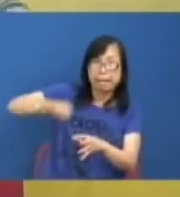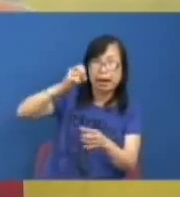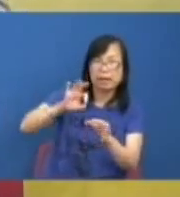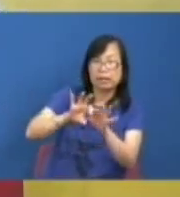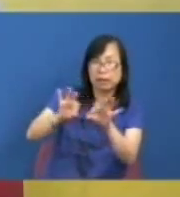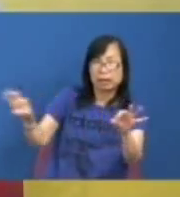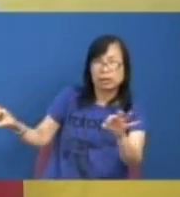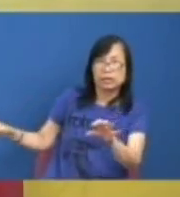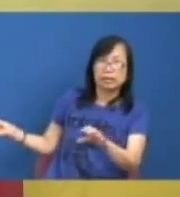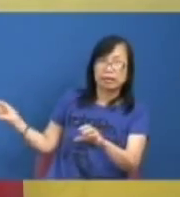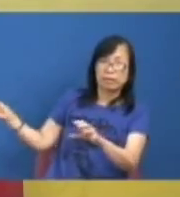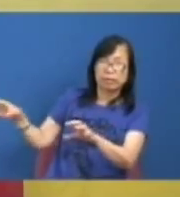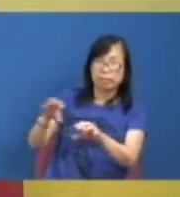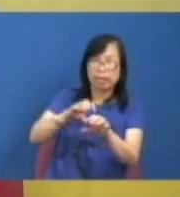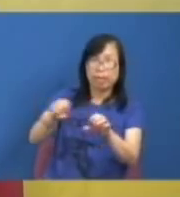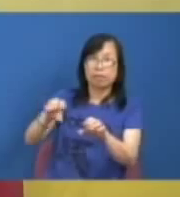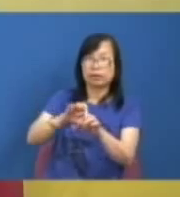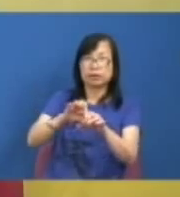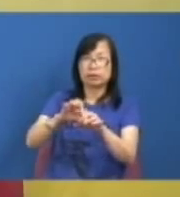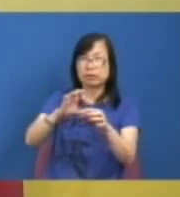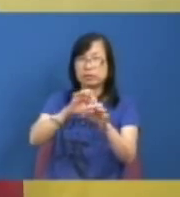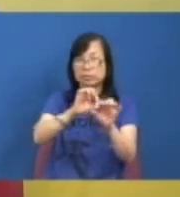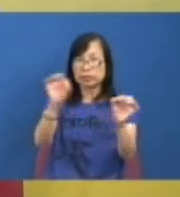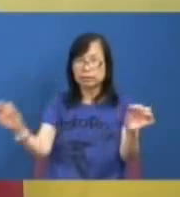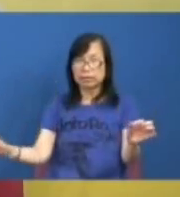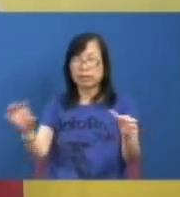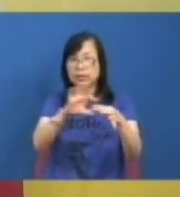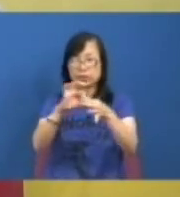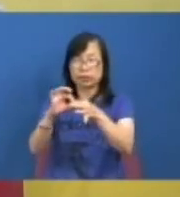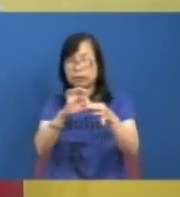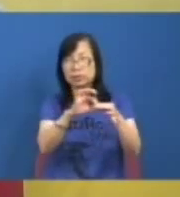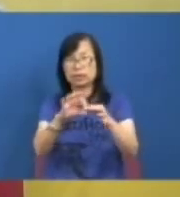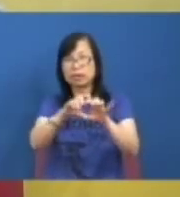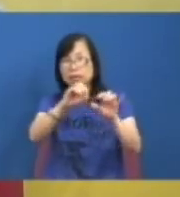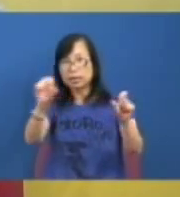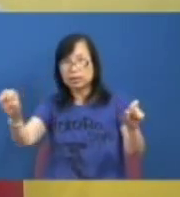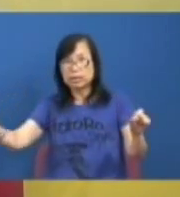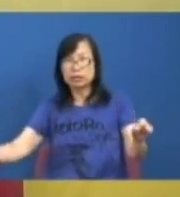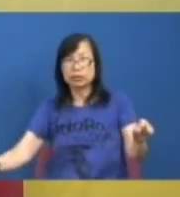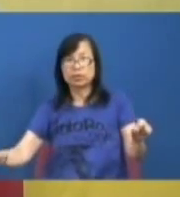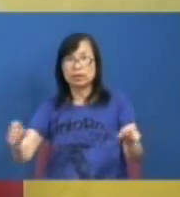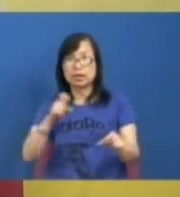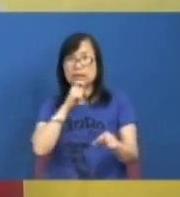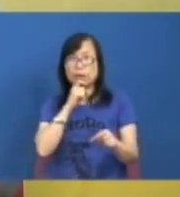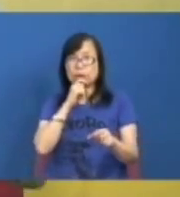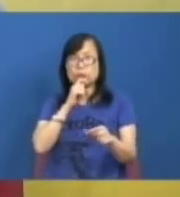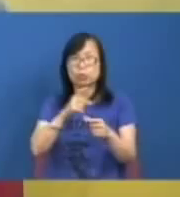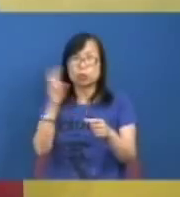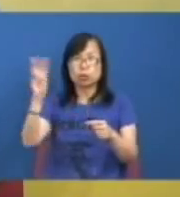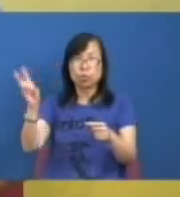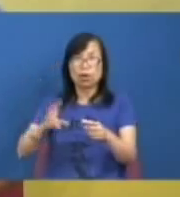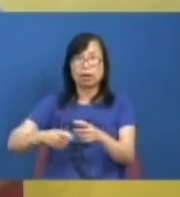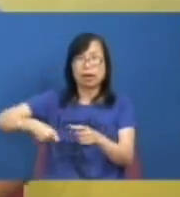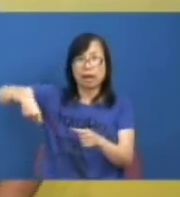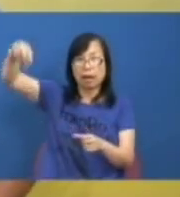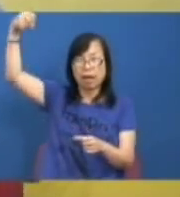喉帶住由即係相關嗰啲接駁嘅層樓層咧，有水喉嘅碌，咁佢就拉喉